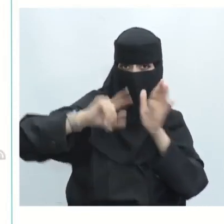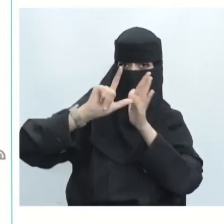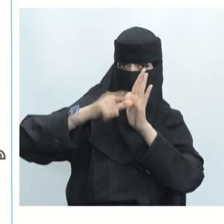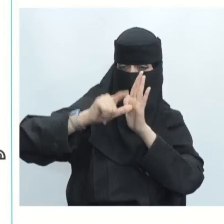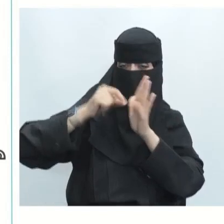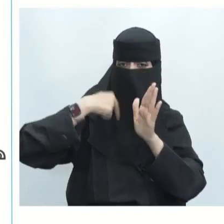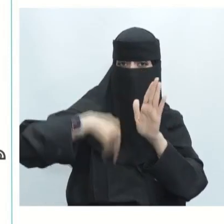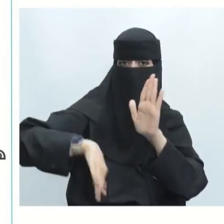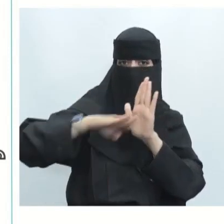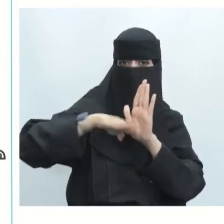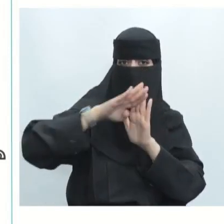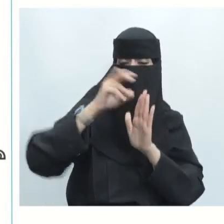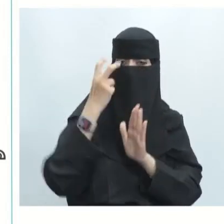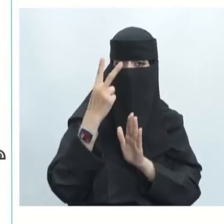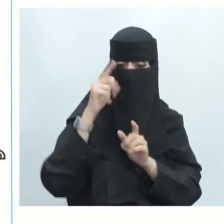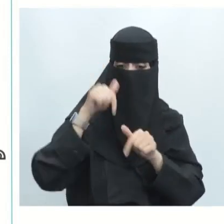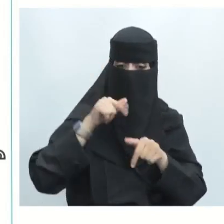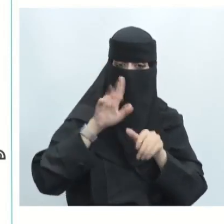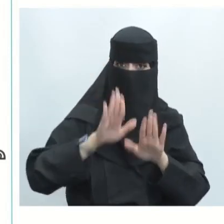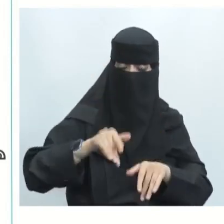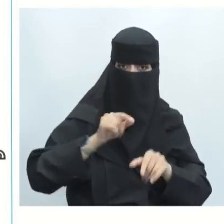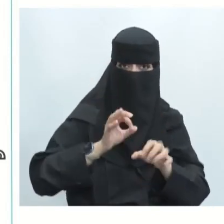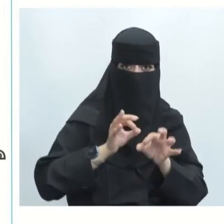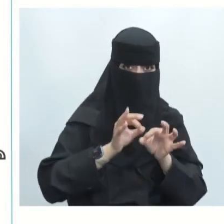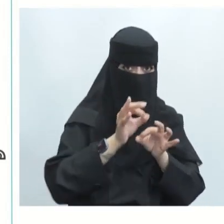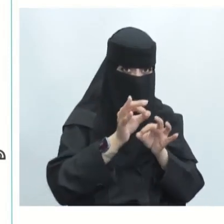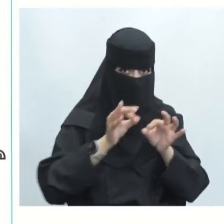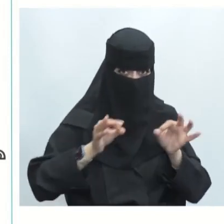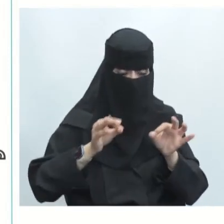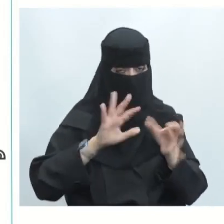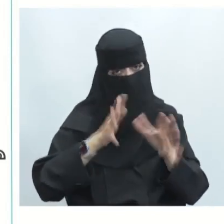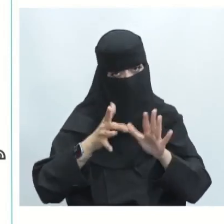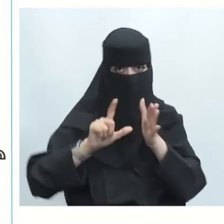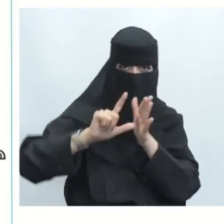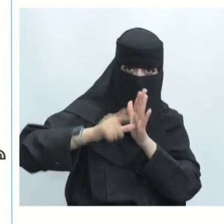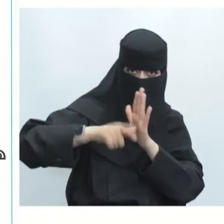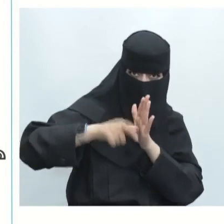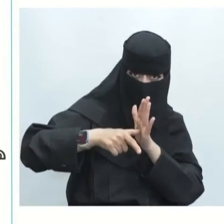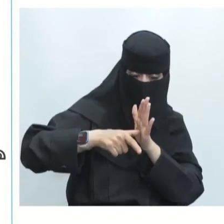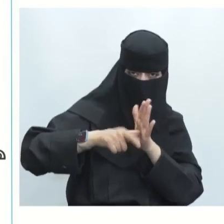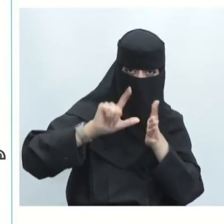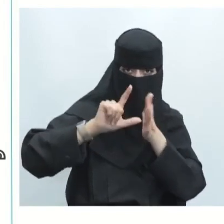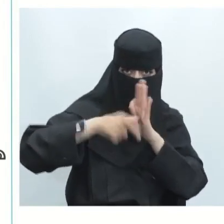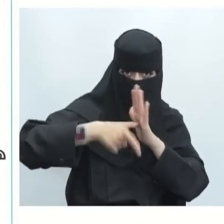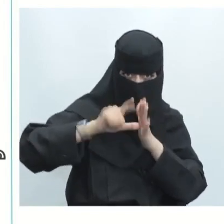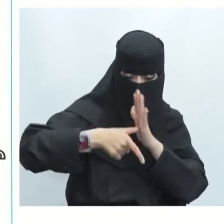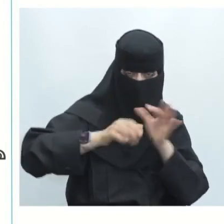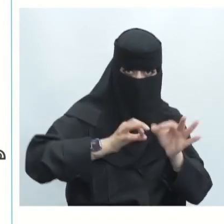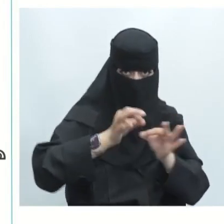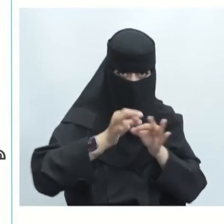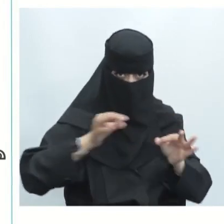لدينا المستوى او التخطيط الاستراتيجي وهو تخطيط طويل الامد او طويل